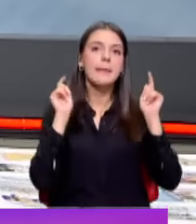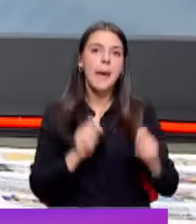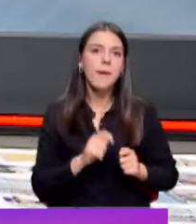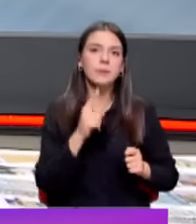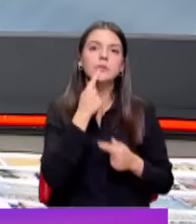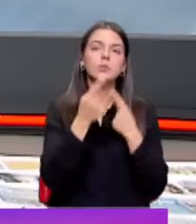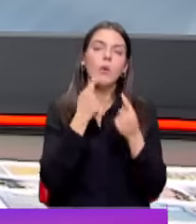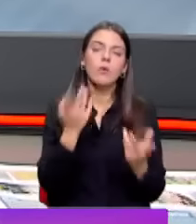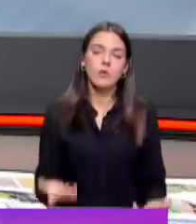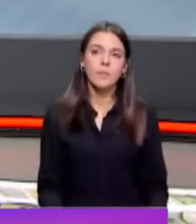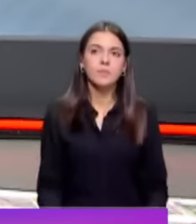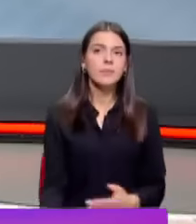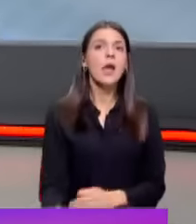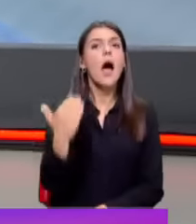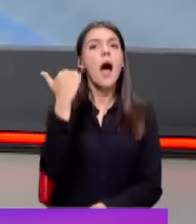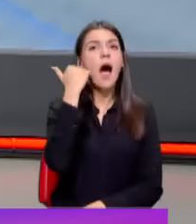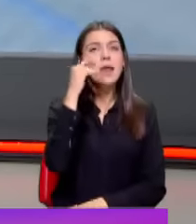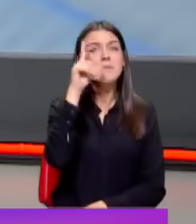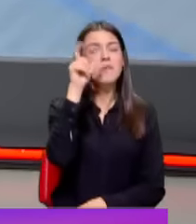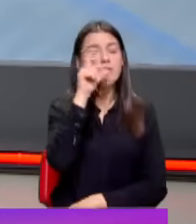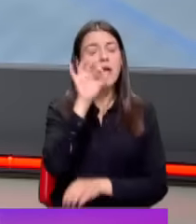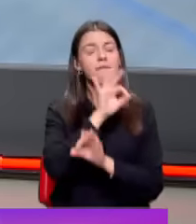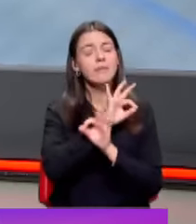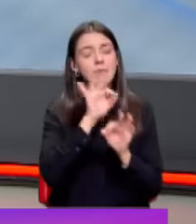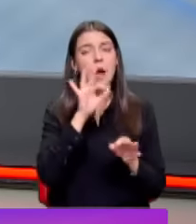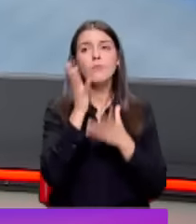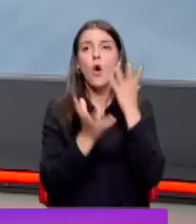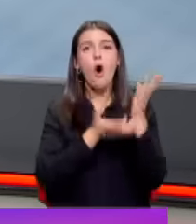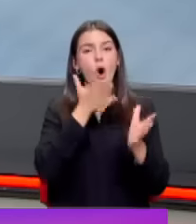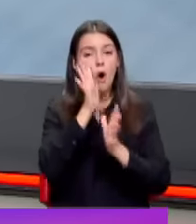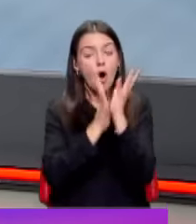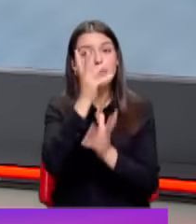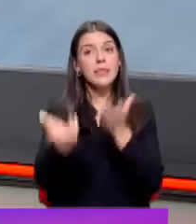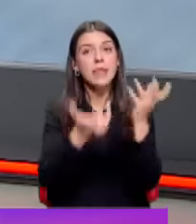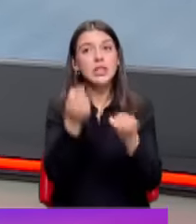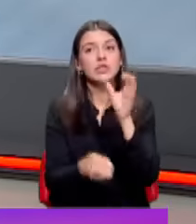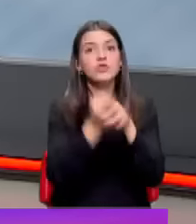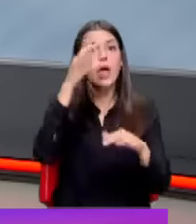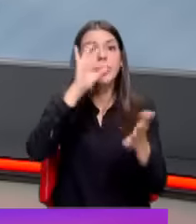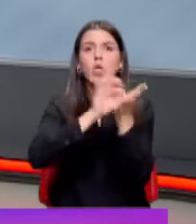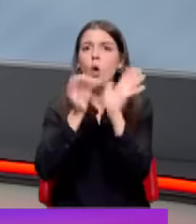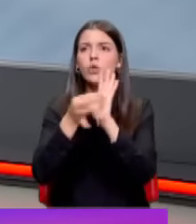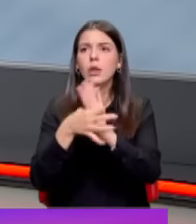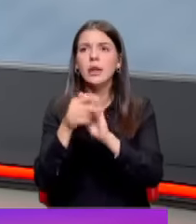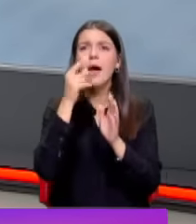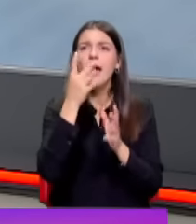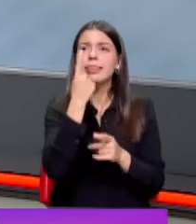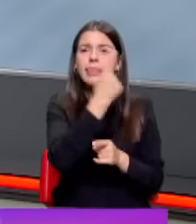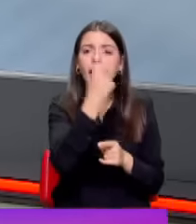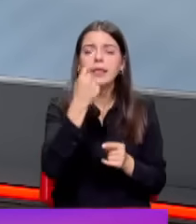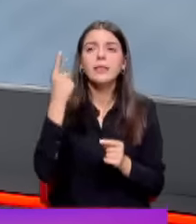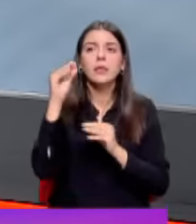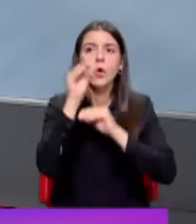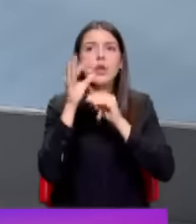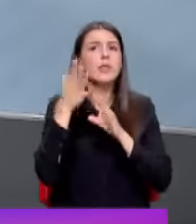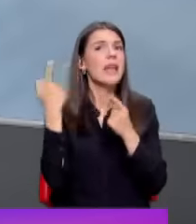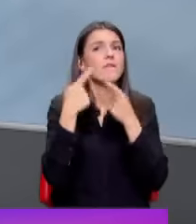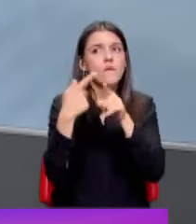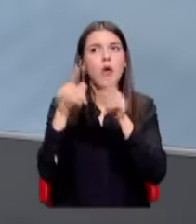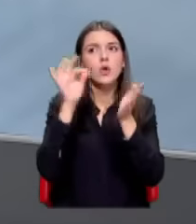zaten söylüyor. Arkamdaki fotoğrafsa orman yangını çıkan noktaları alev alev aktarıyor. Bakın ne kadar farklı noktada